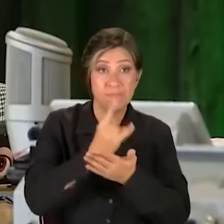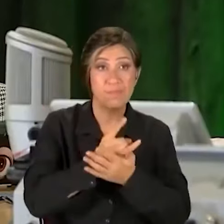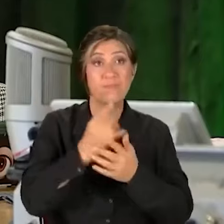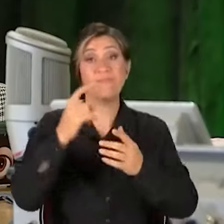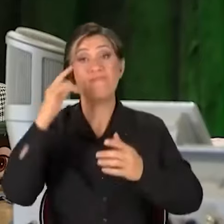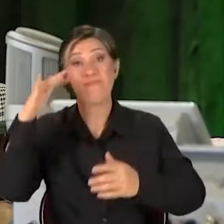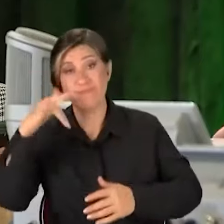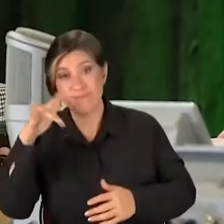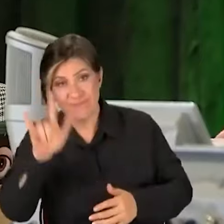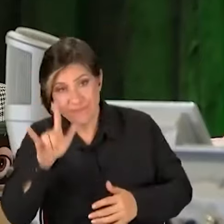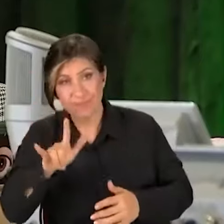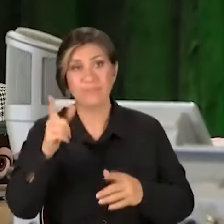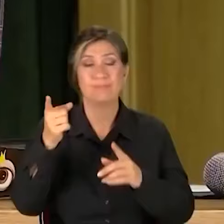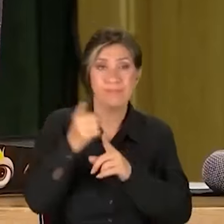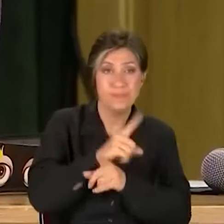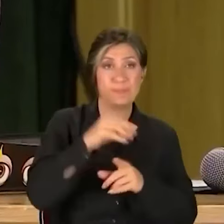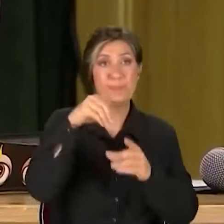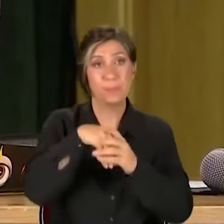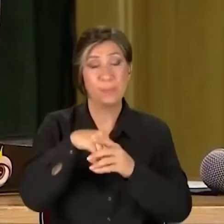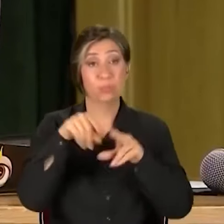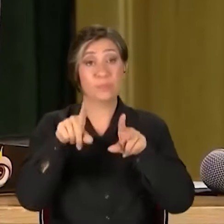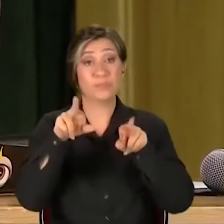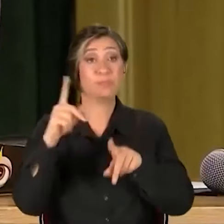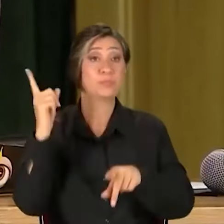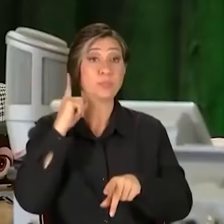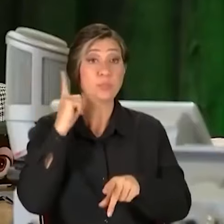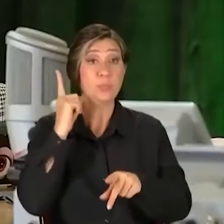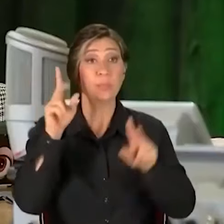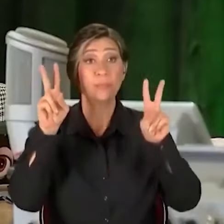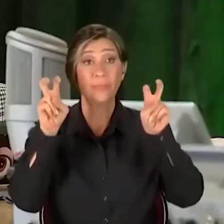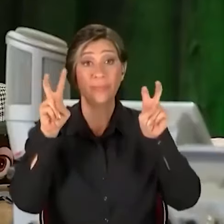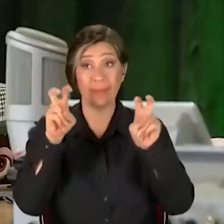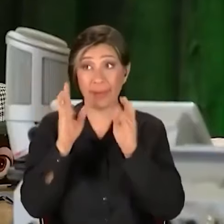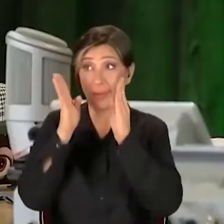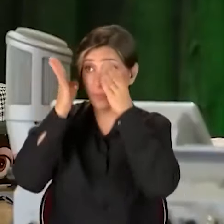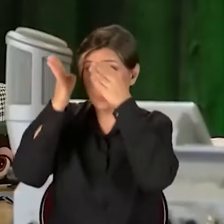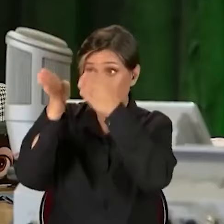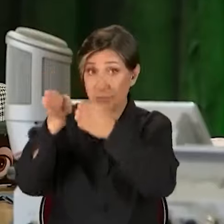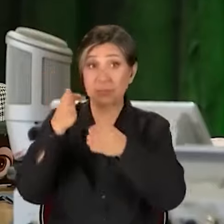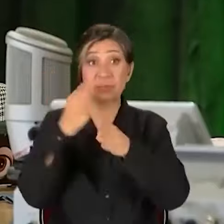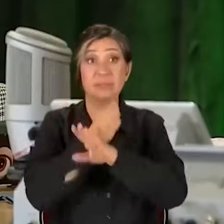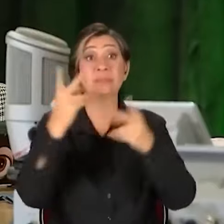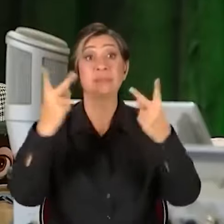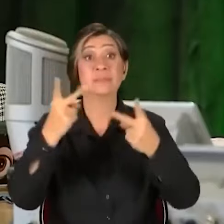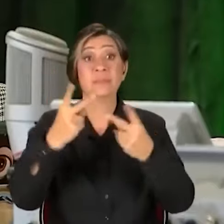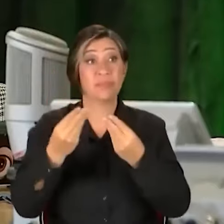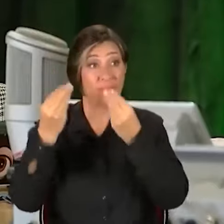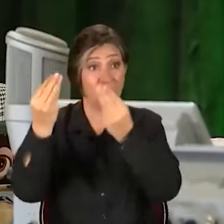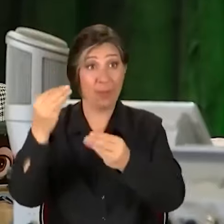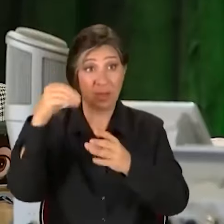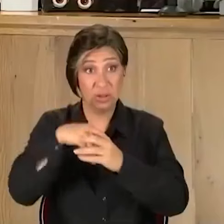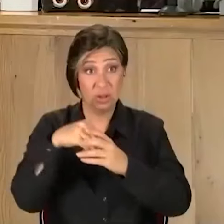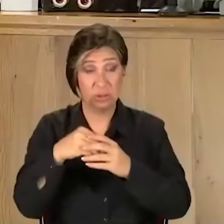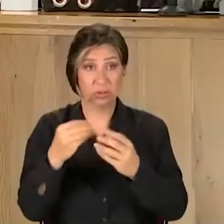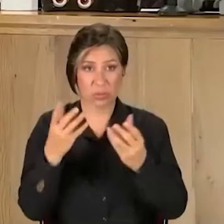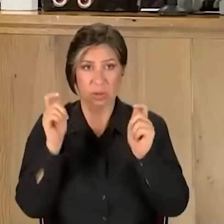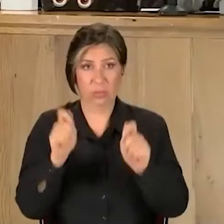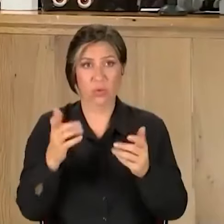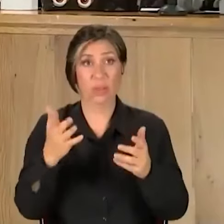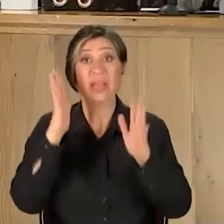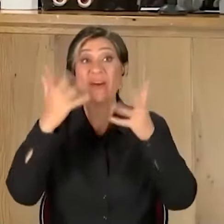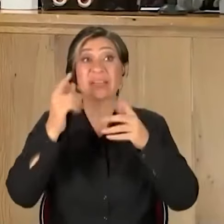and rock and roll dediğimiz şey bu gibi popüler konuları nesneleştirirken aslında mesajı vermek için nesneleştiriyordu. Daha